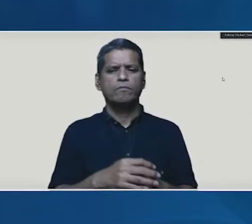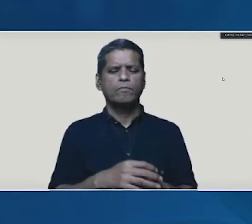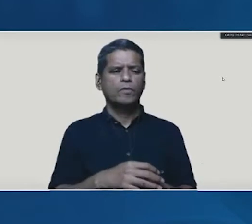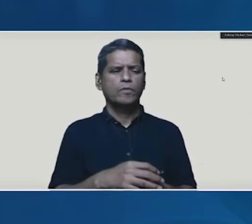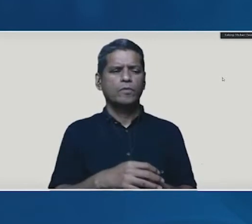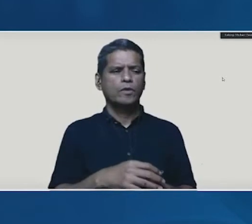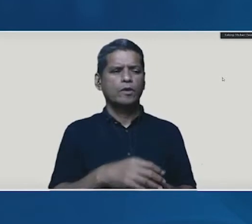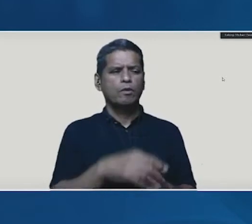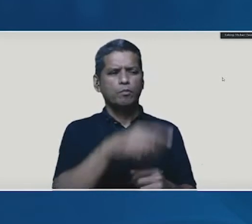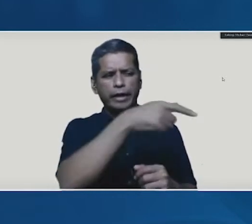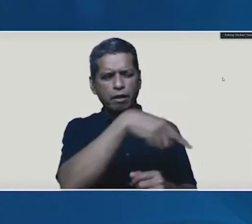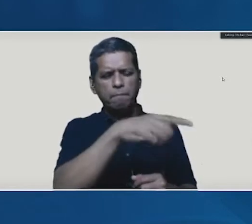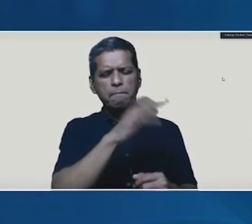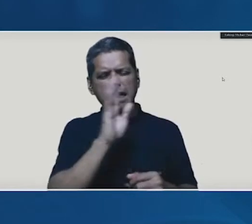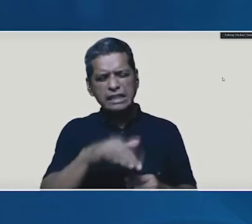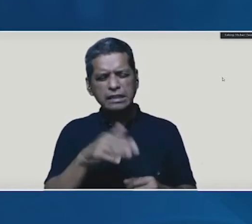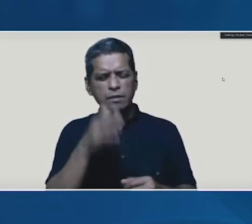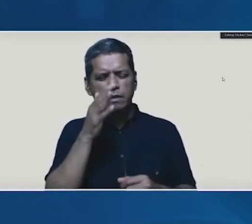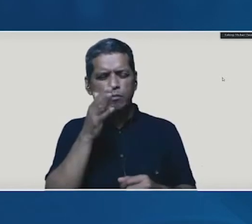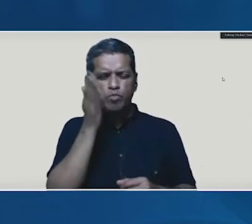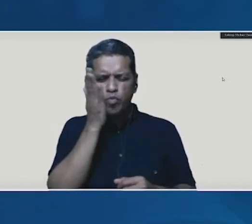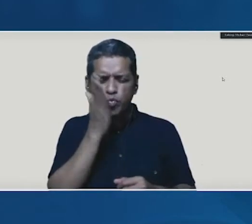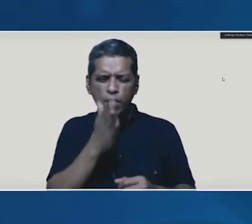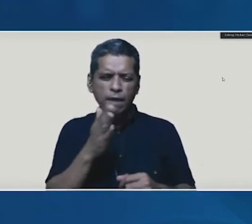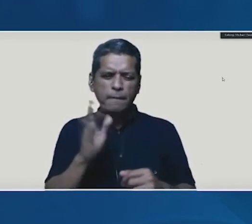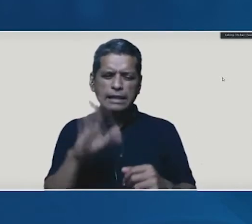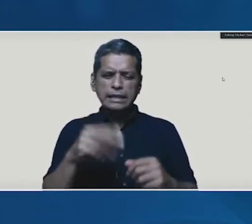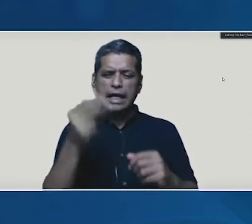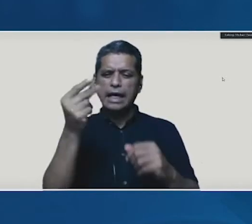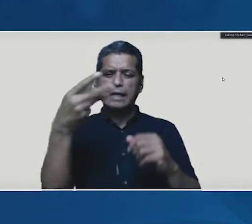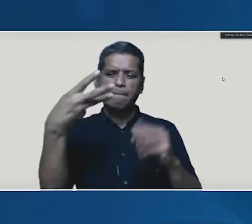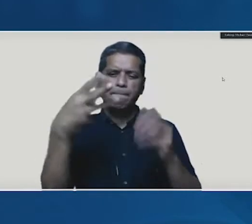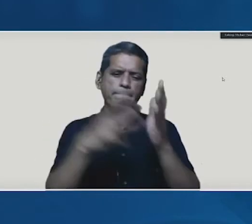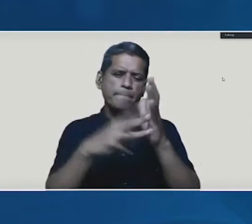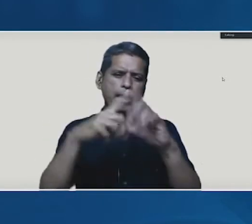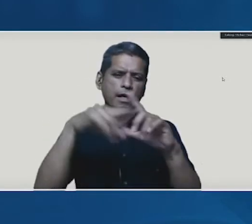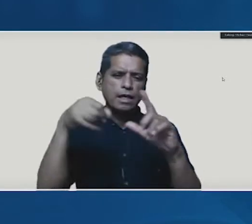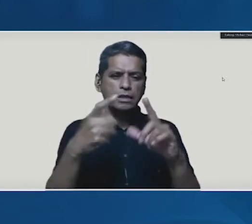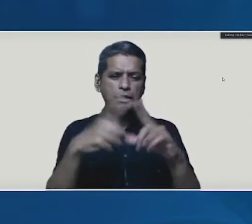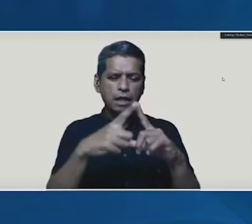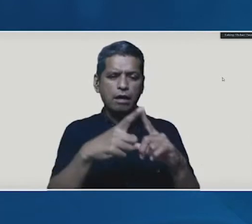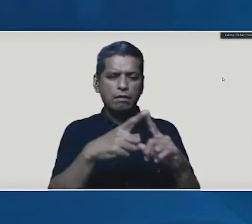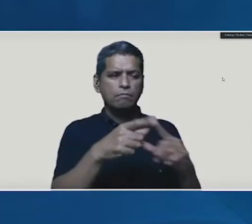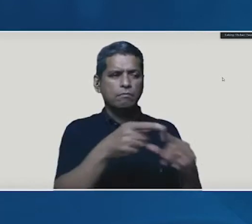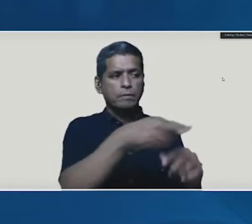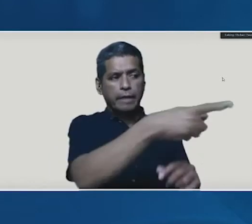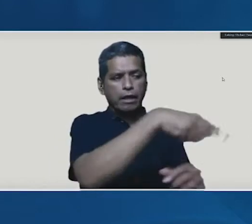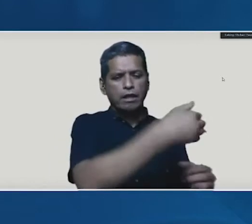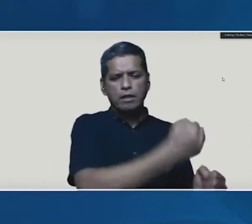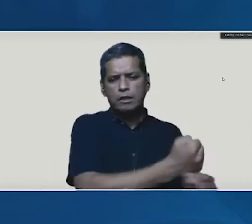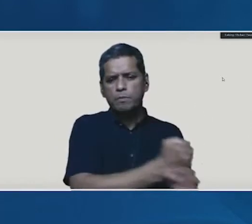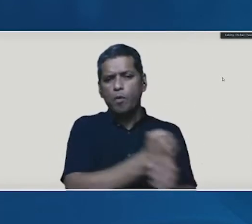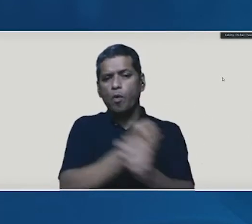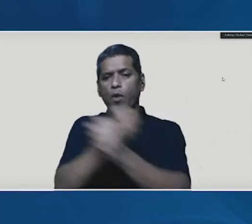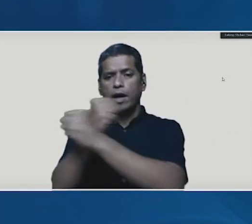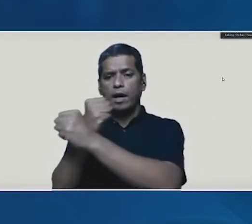masih remaja Coba anda bayangkan enggak punya anak dibawa lari oleh